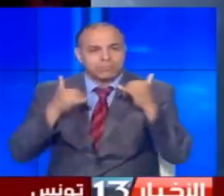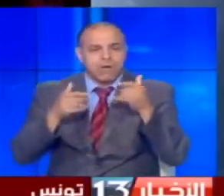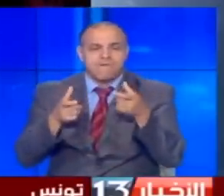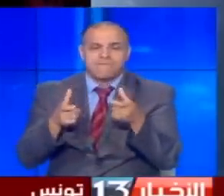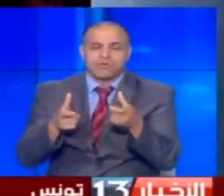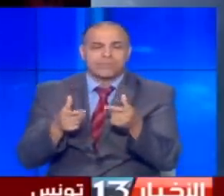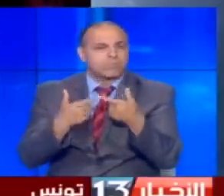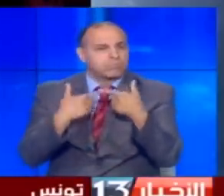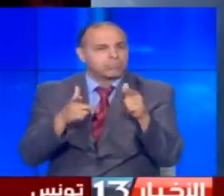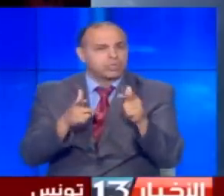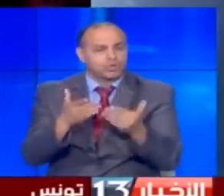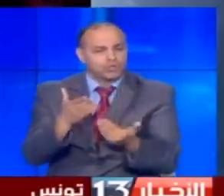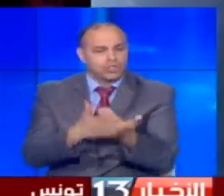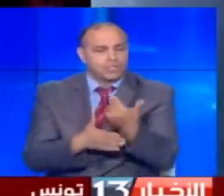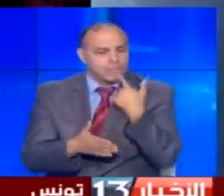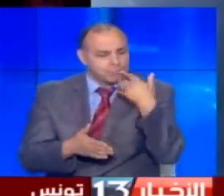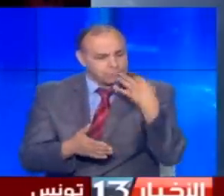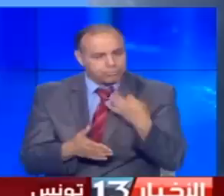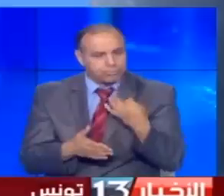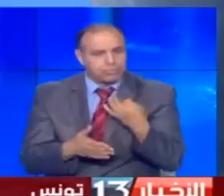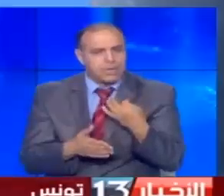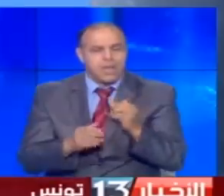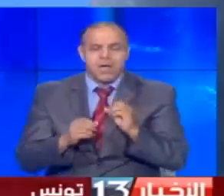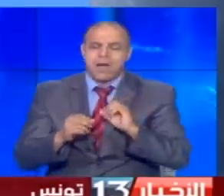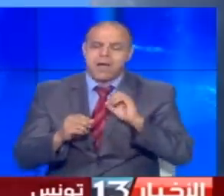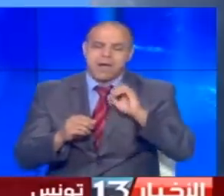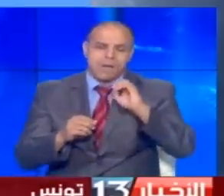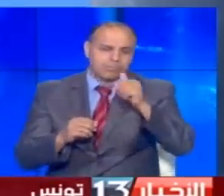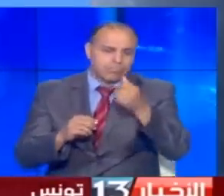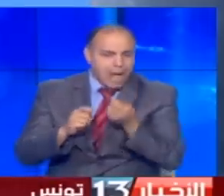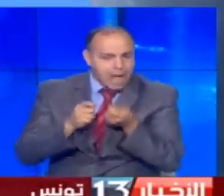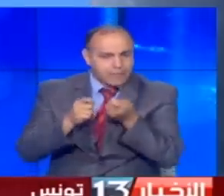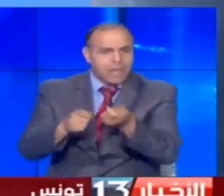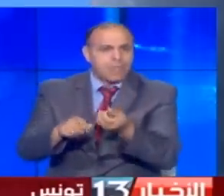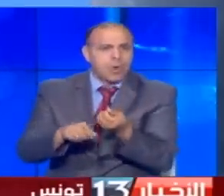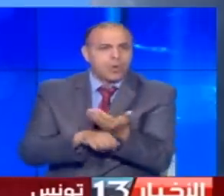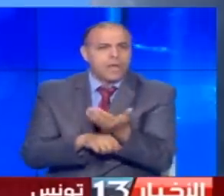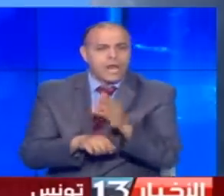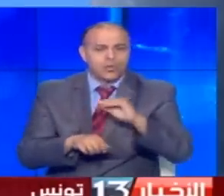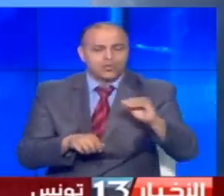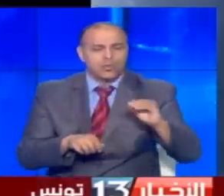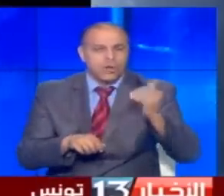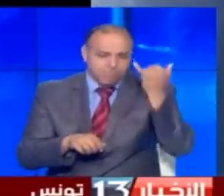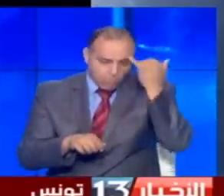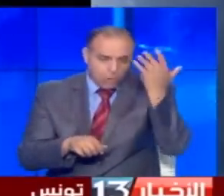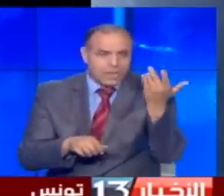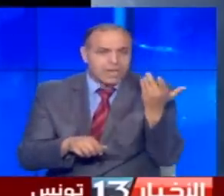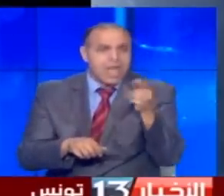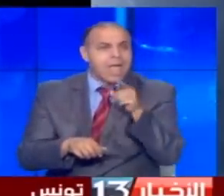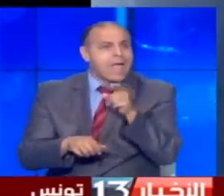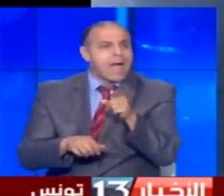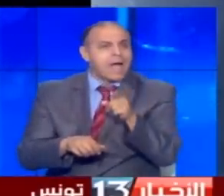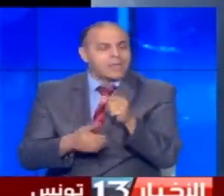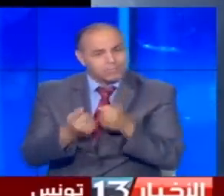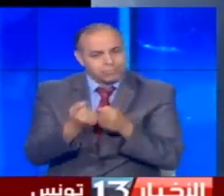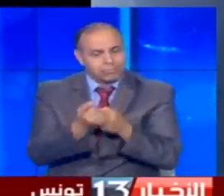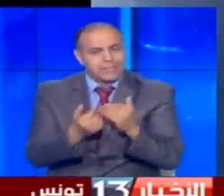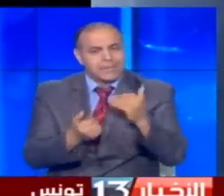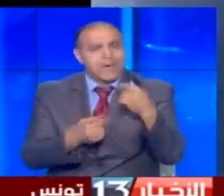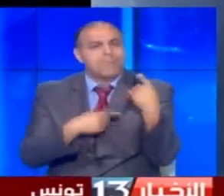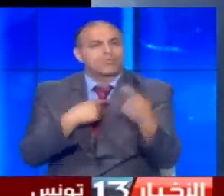سانحه لتجديد الالتزام بالنفاذ الى المعلومات بالاعتماد على سبل ابتكاريه من شانها تعزيز التنميه